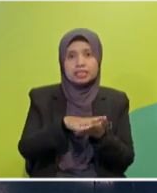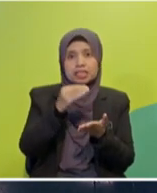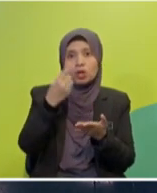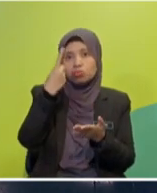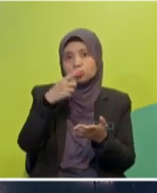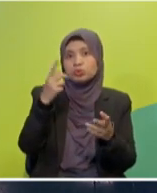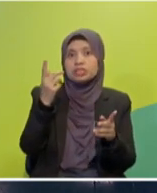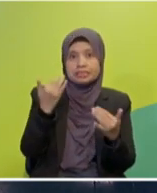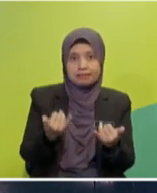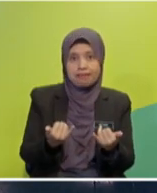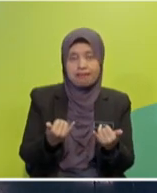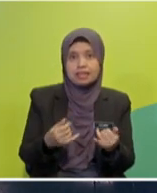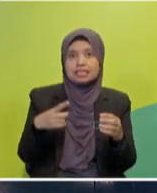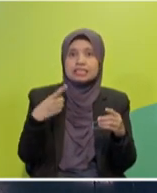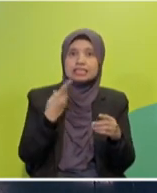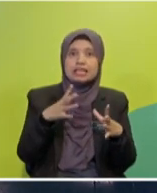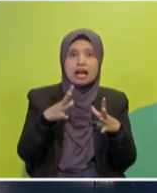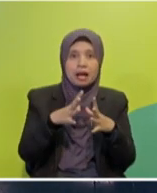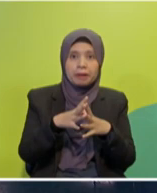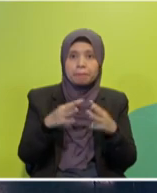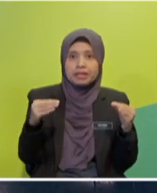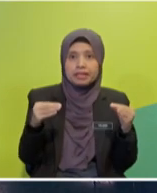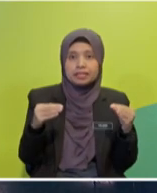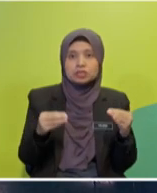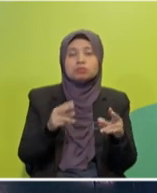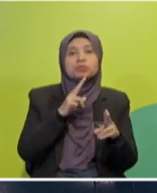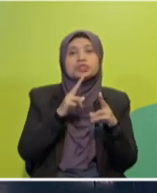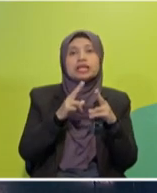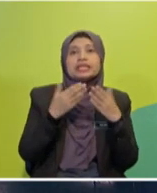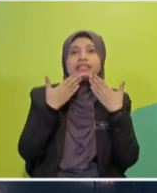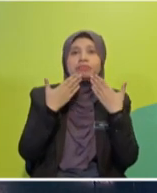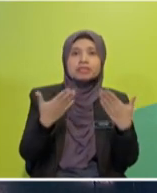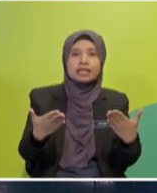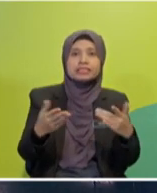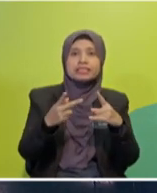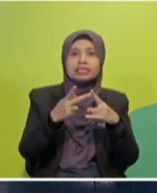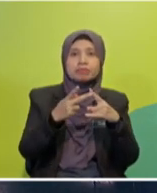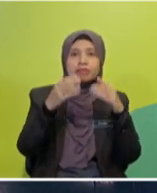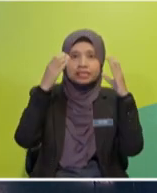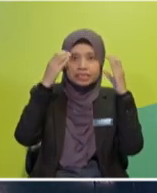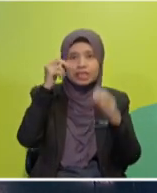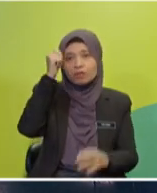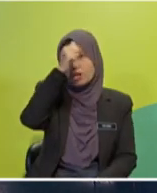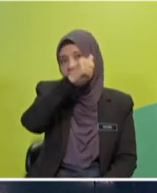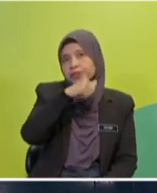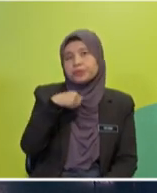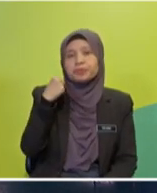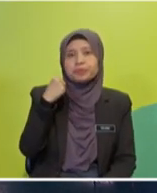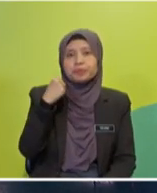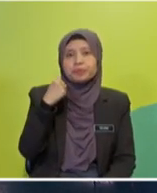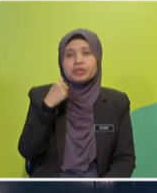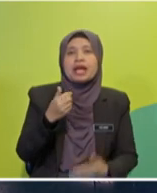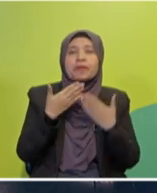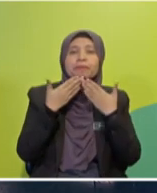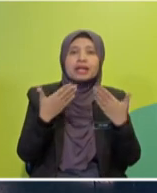ini sudah sampai ke penghujung rancangan. Dengan itu saya ingin mengucapkan ribuan terima kasih kepada guru kita hari ini, iaitu Cikgu Ayu. Sama-sama. Terima